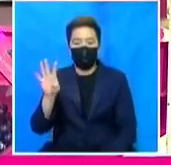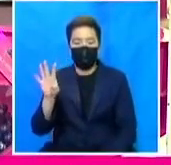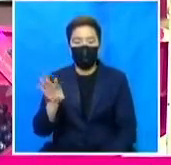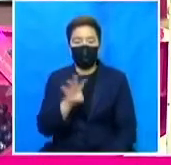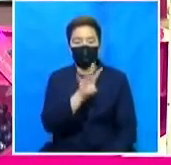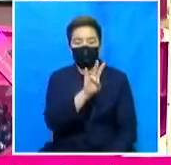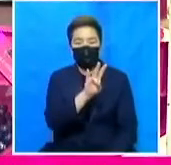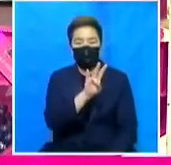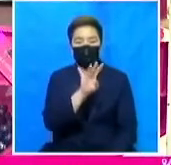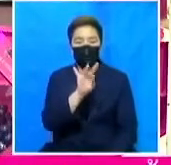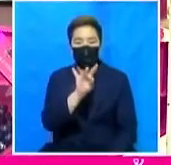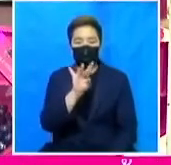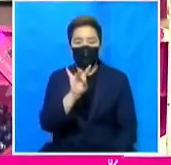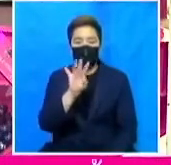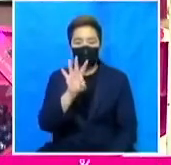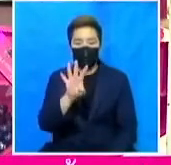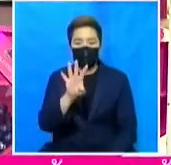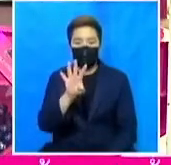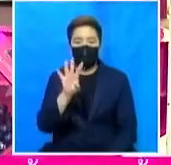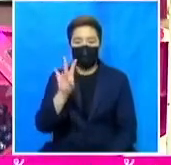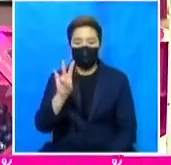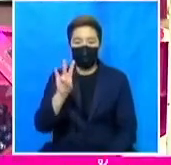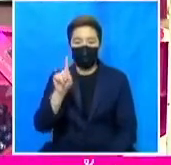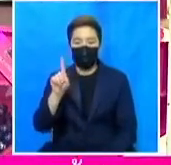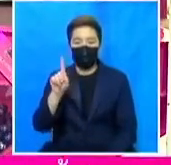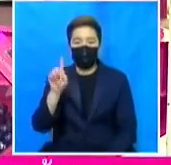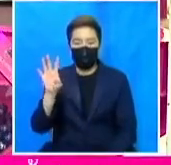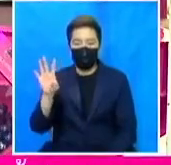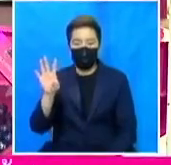7 8 8 4 7 1 4